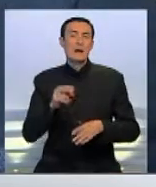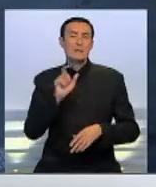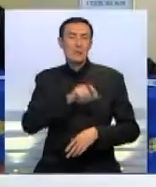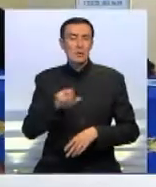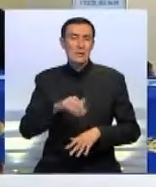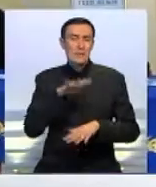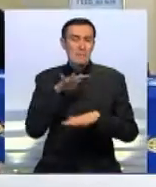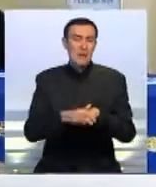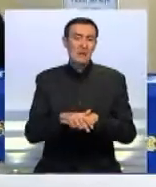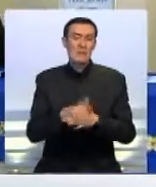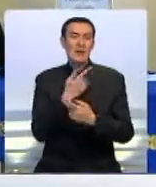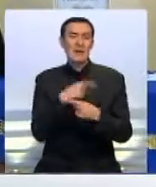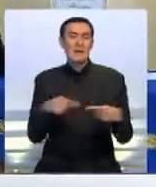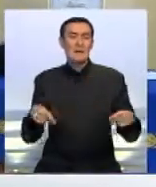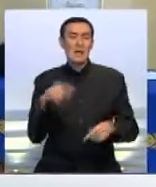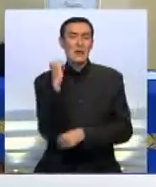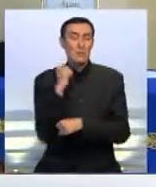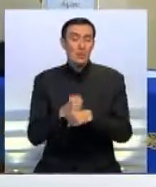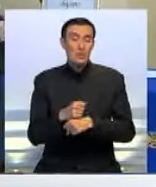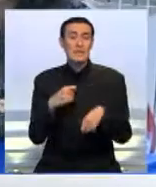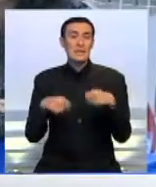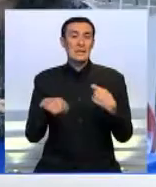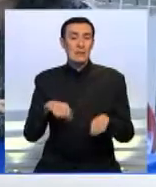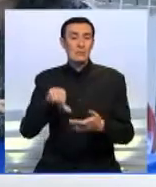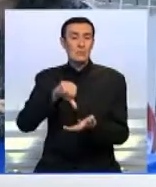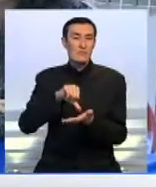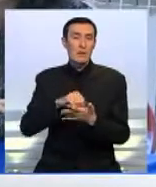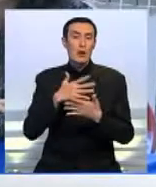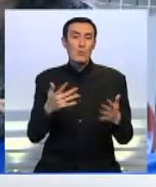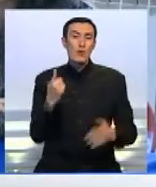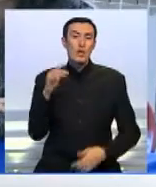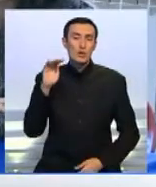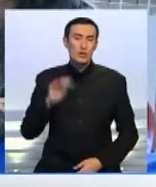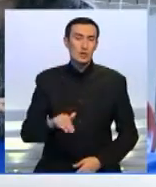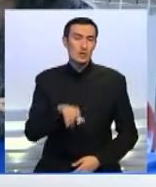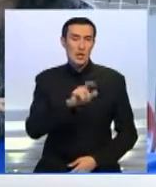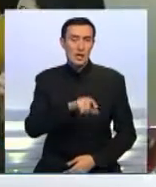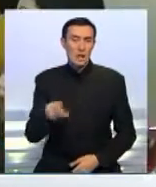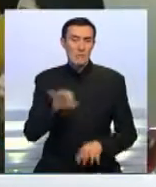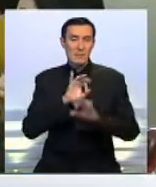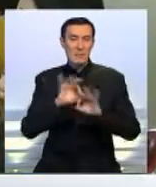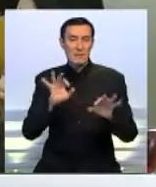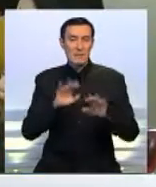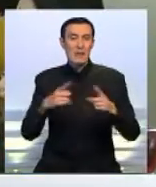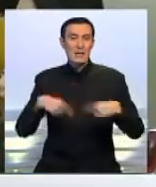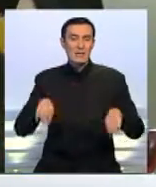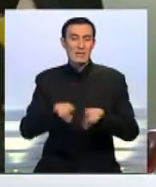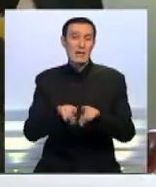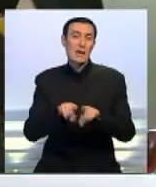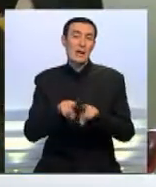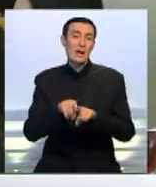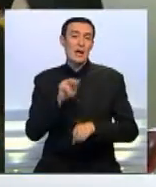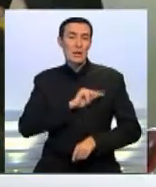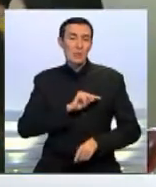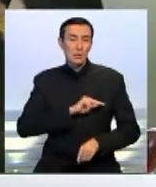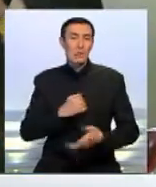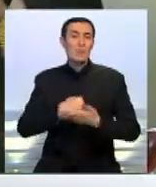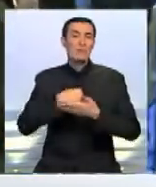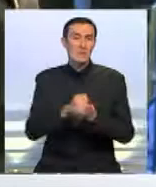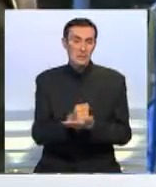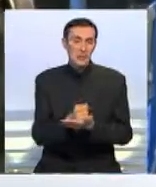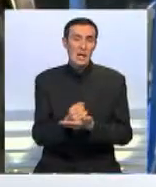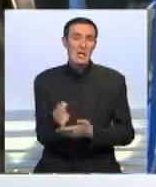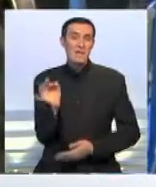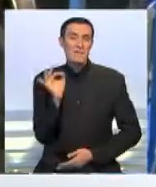банков и разнорабочие. На этот раз ярмарку посетили более 1000 горожан. По словам организаторов, такая форма работы давно подтвердила